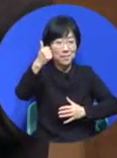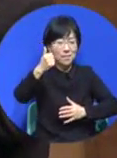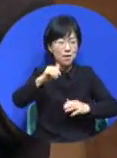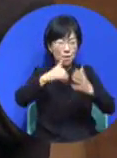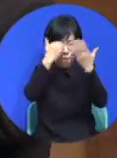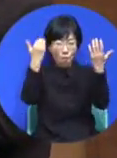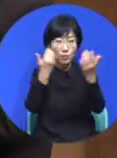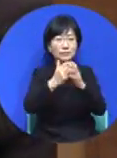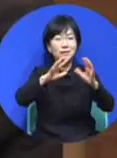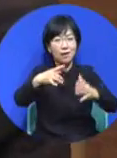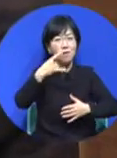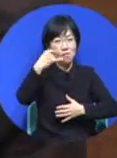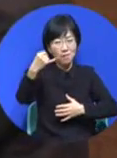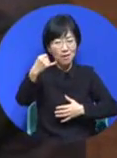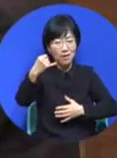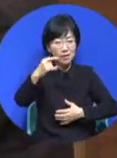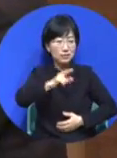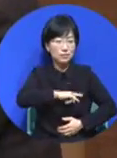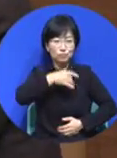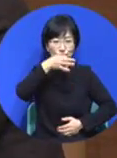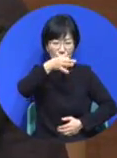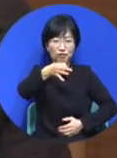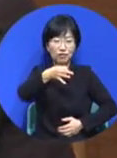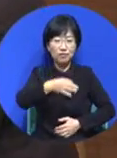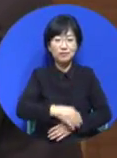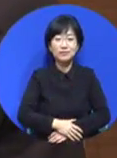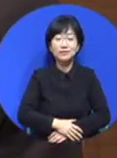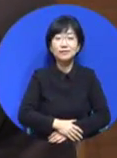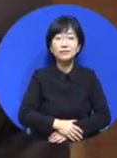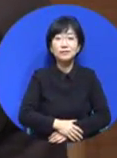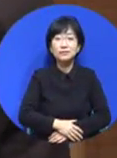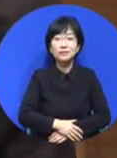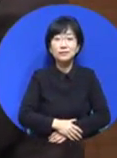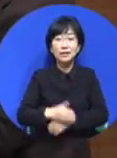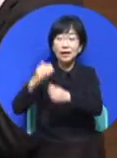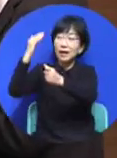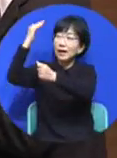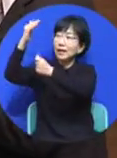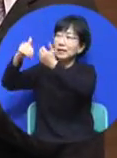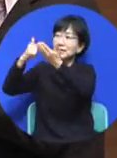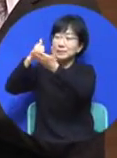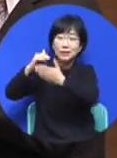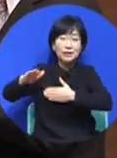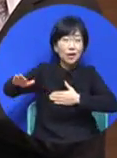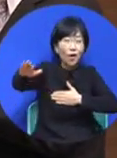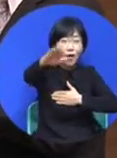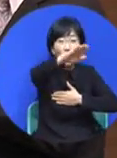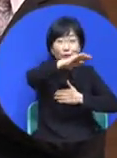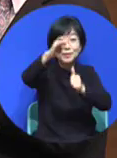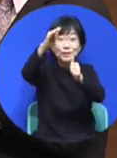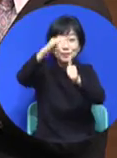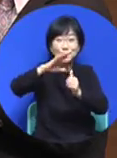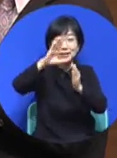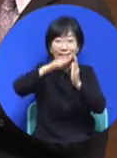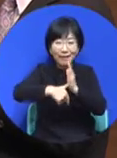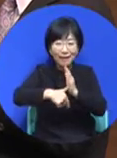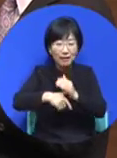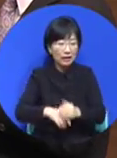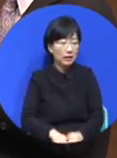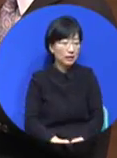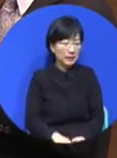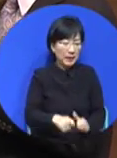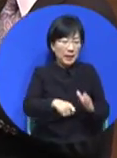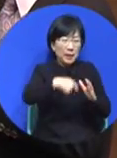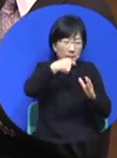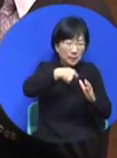불렀다. He's called you as the father of all nations. 하나님이 여러분을 부르시기를 째째하게 밥 먹다가 갈 것이냐,